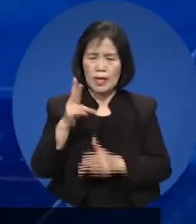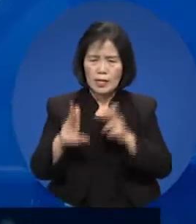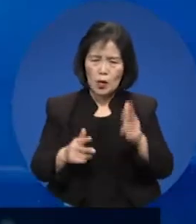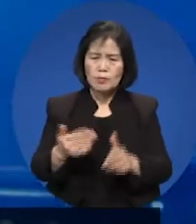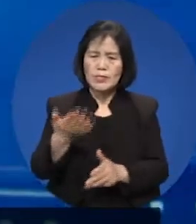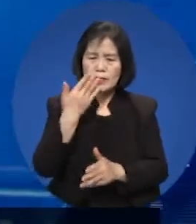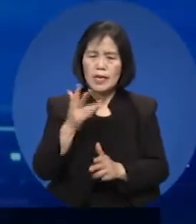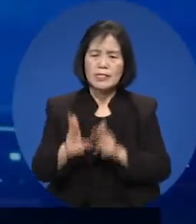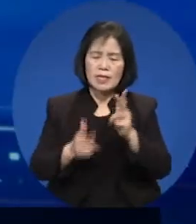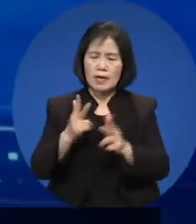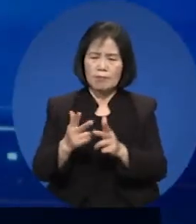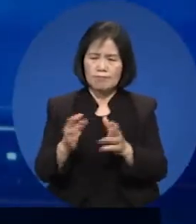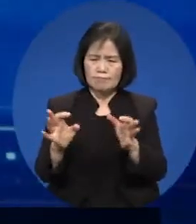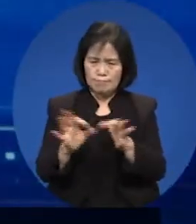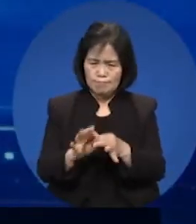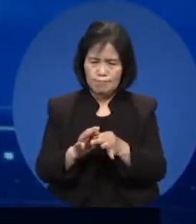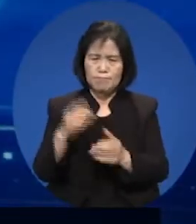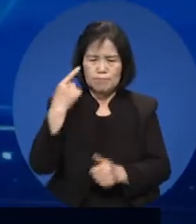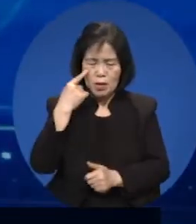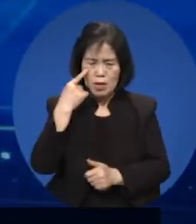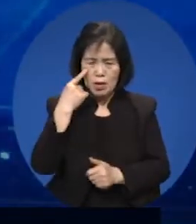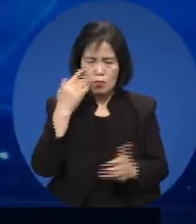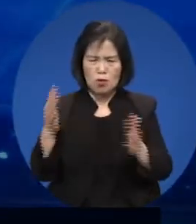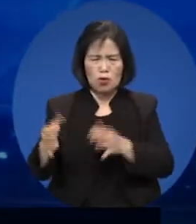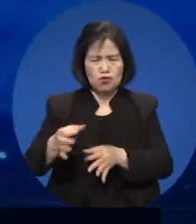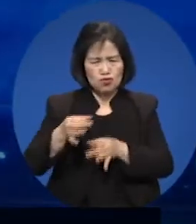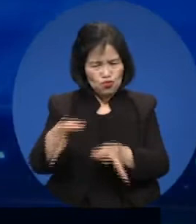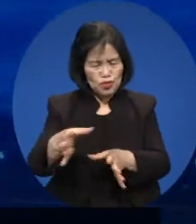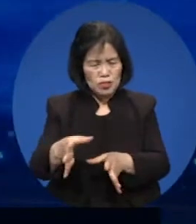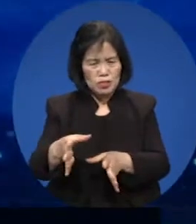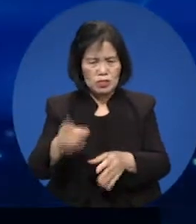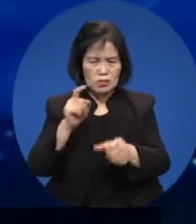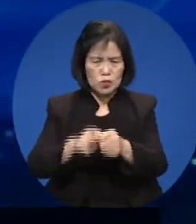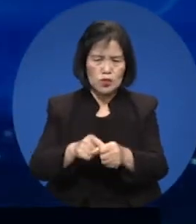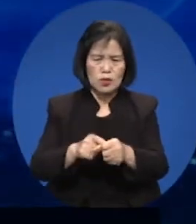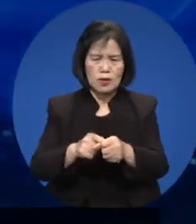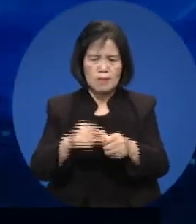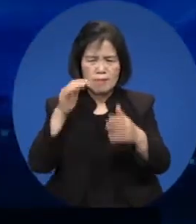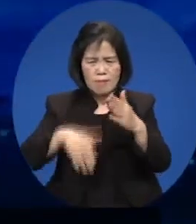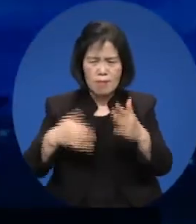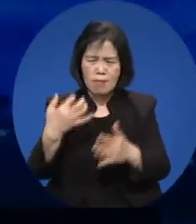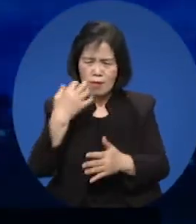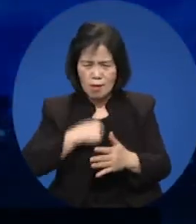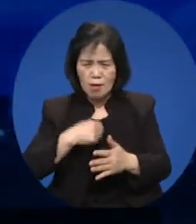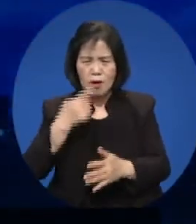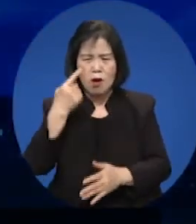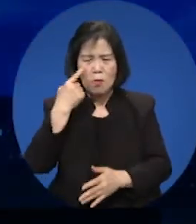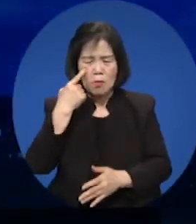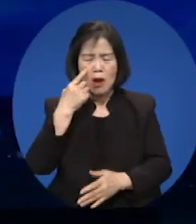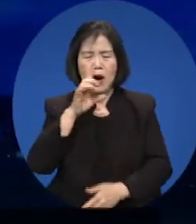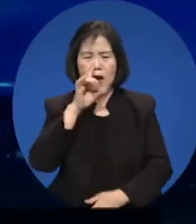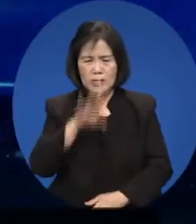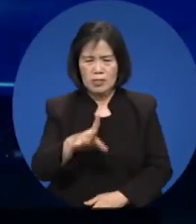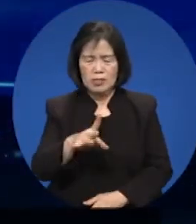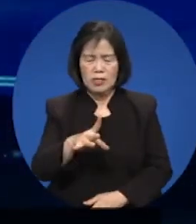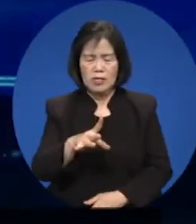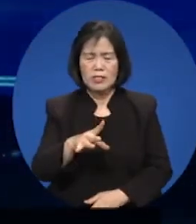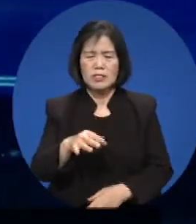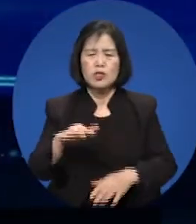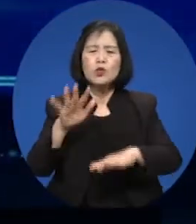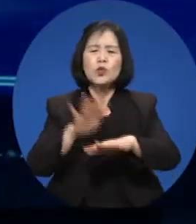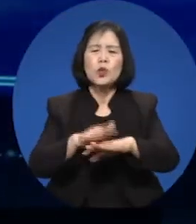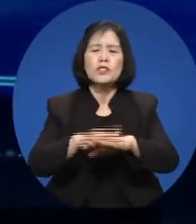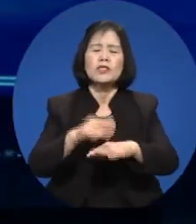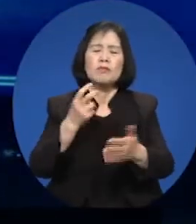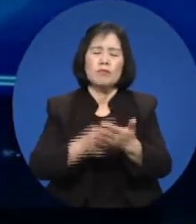식량 산업 기 주로 봐야 될 것이지 이것을 어떤 투기 대상이 라던가 개발 대상으로 보아서는 안 된다는 것 이것이 농지법 의 근간이